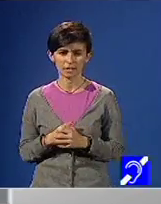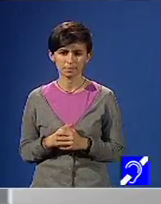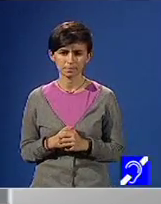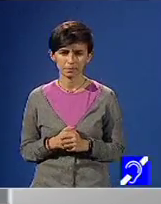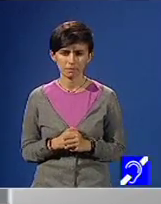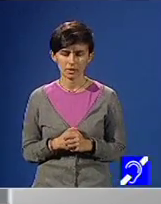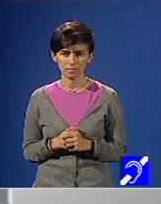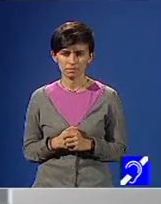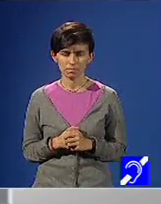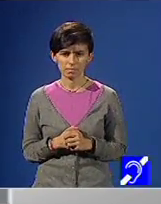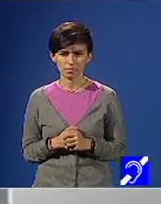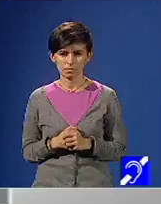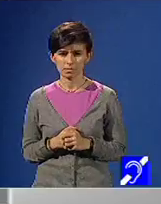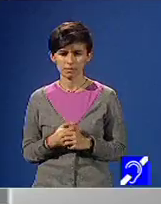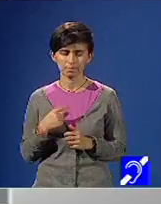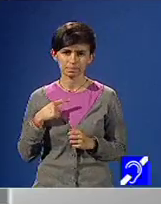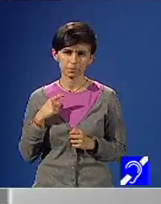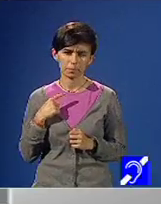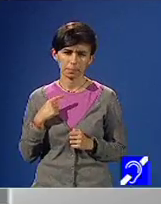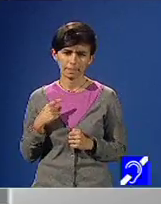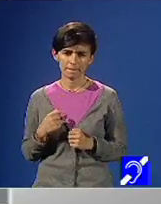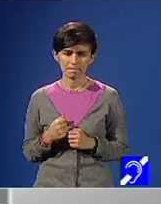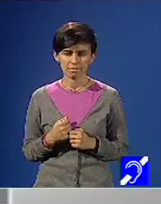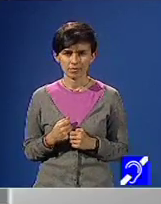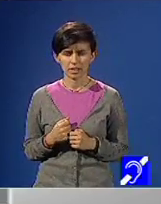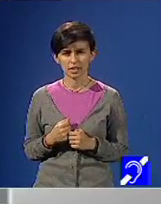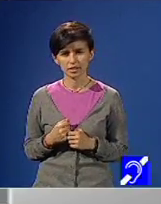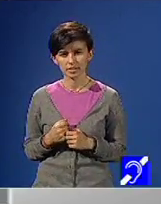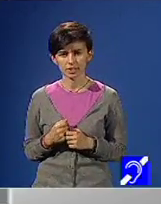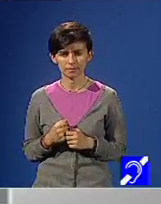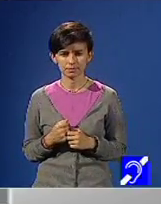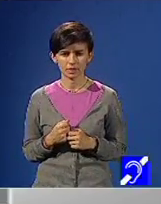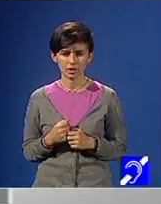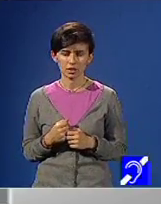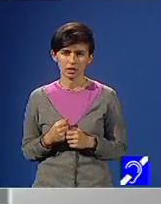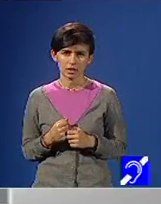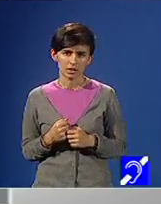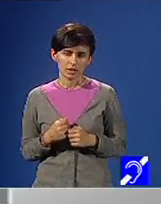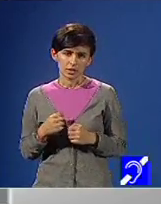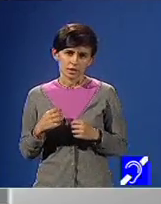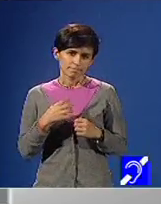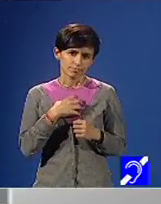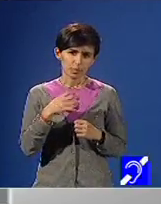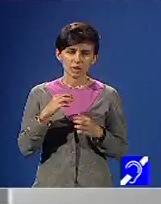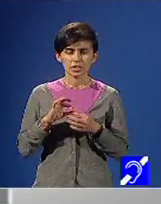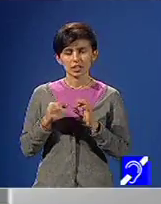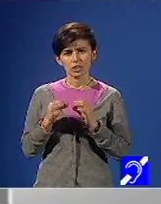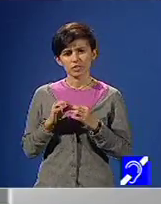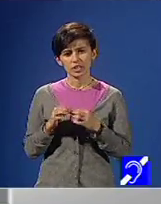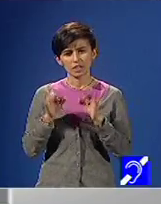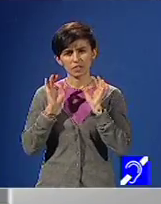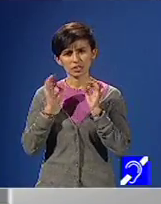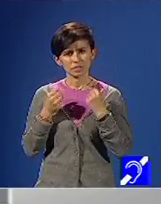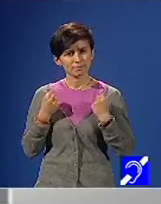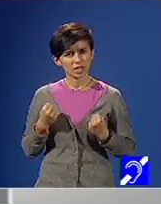Într-adevăr, este așa o bogăție terminologică în domeniu. Folosim dificultate de